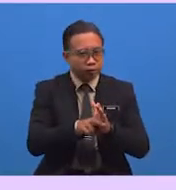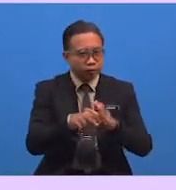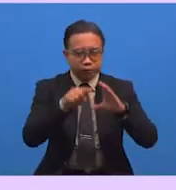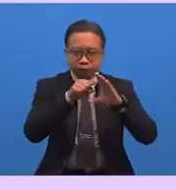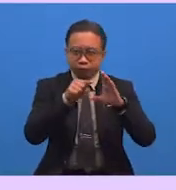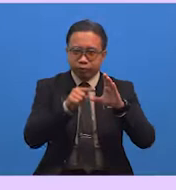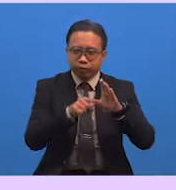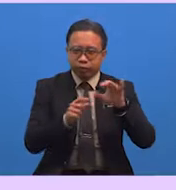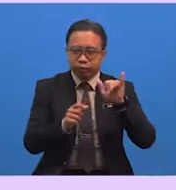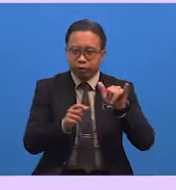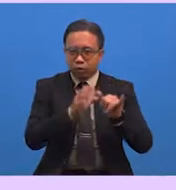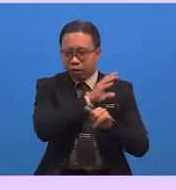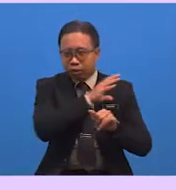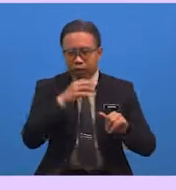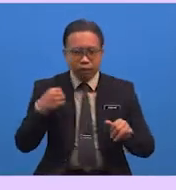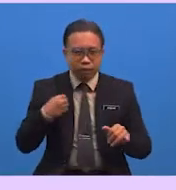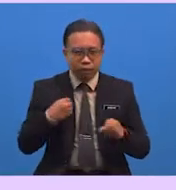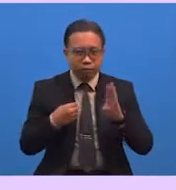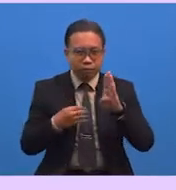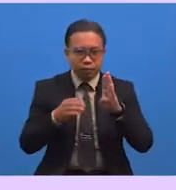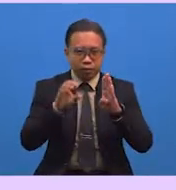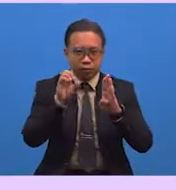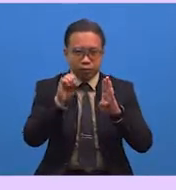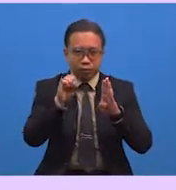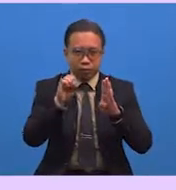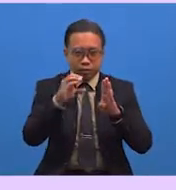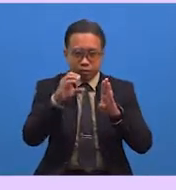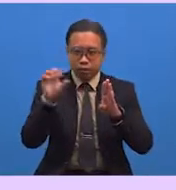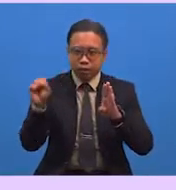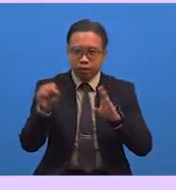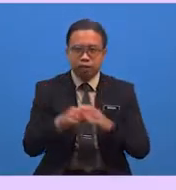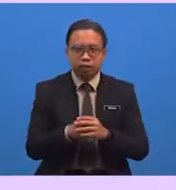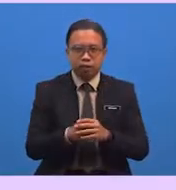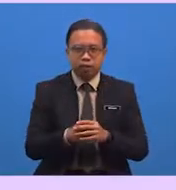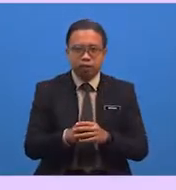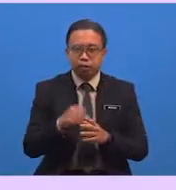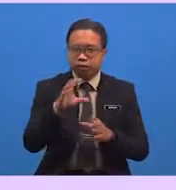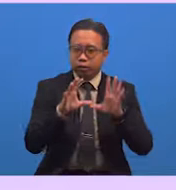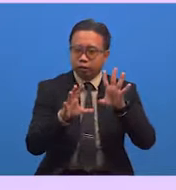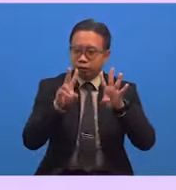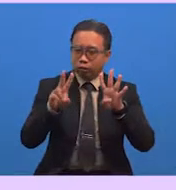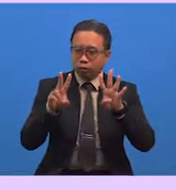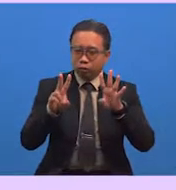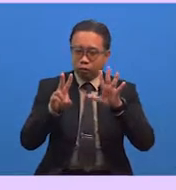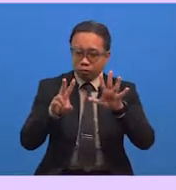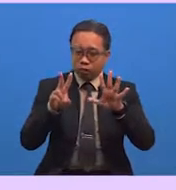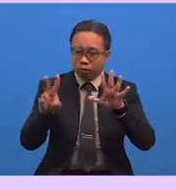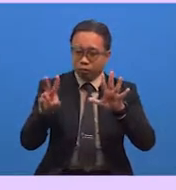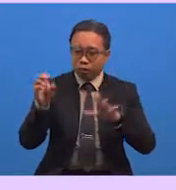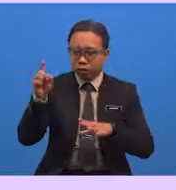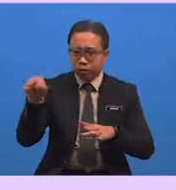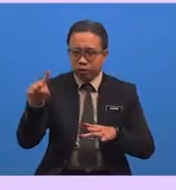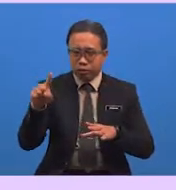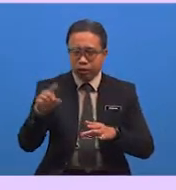sudut Y dan sudut BCS yang ditandakan dengan nilai 52 darjah merupakan